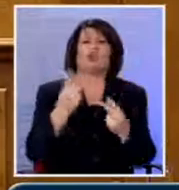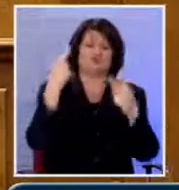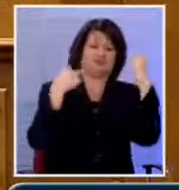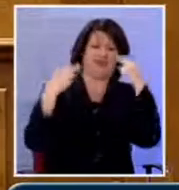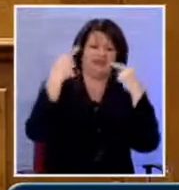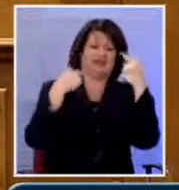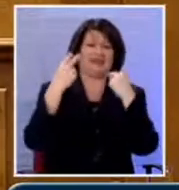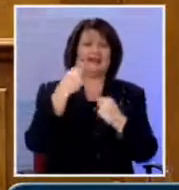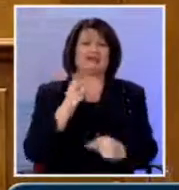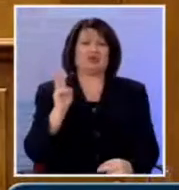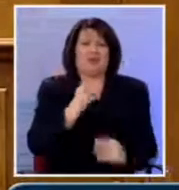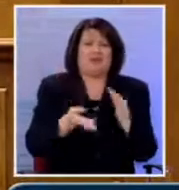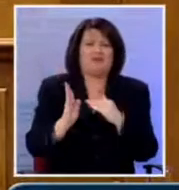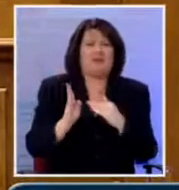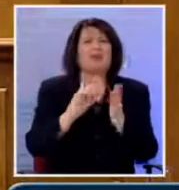εγκαθιδρυμένο.